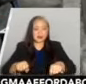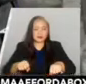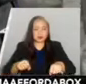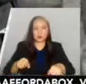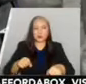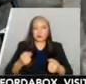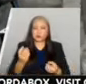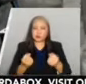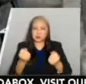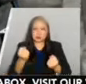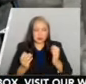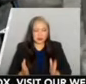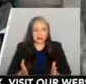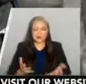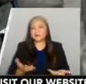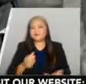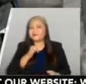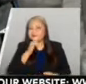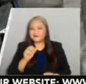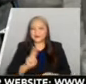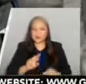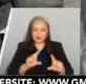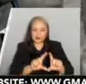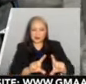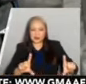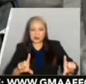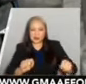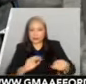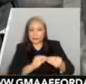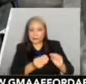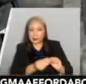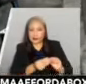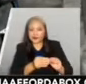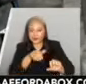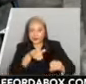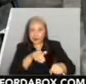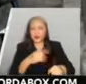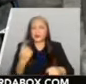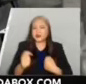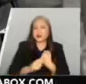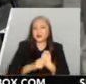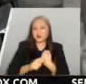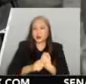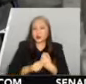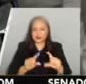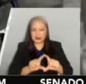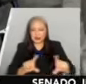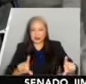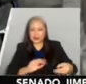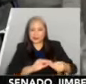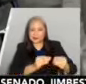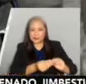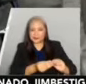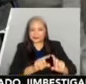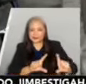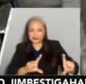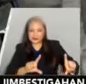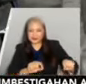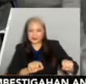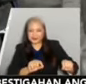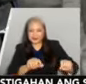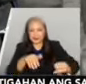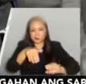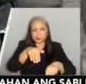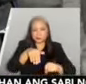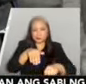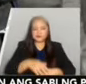gumagamit nung plaka at temporary license plate lamang yung ginagamit nila o di kaya naman yung dati pang plaka. Sabi Ivan, ng mga driver,